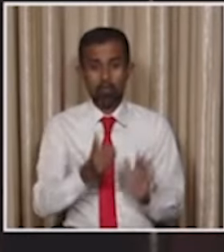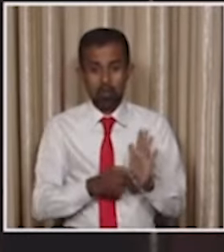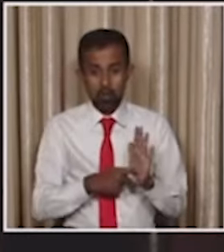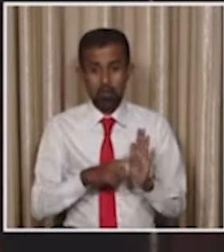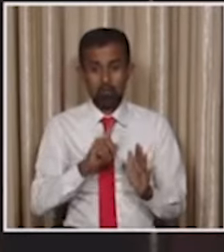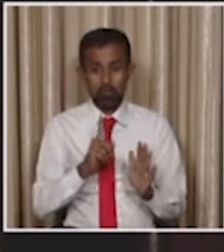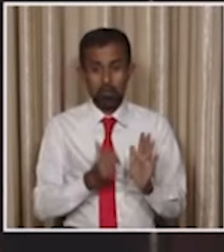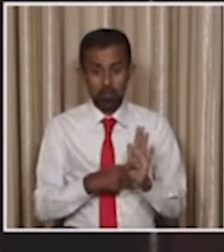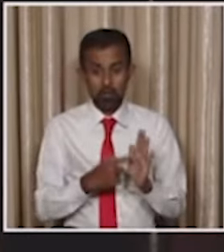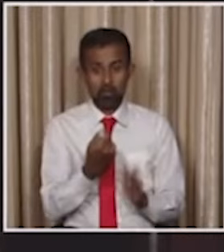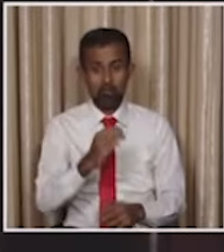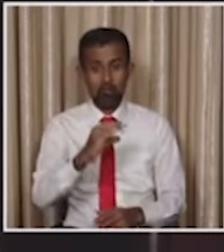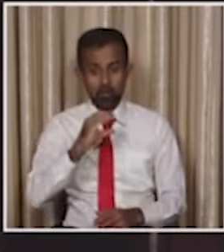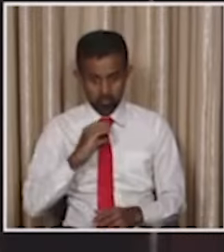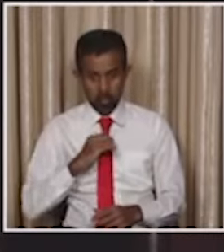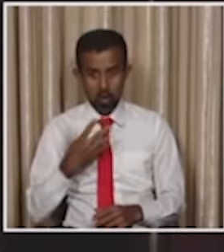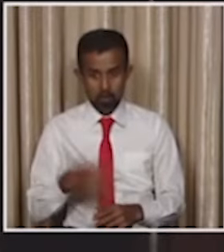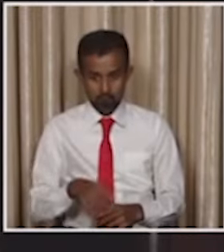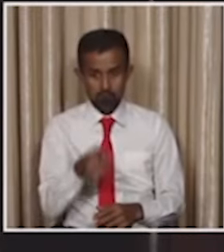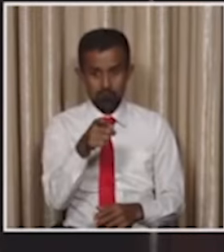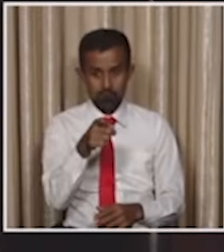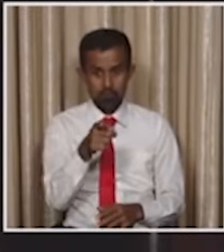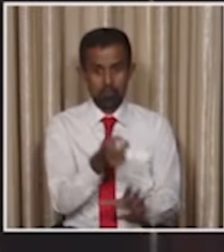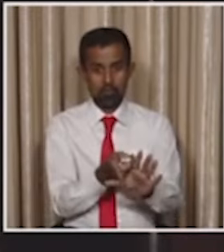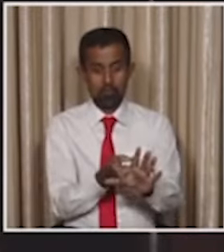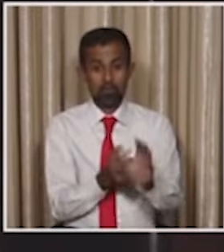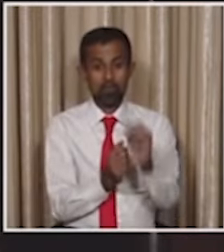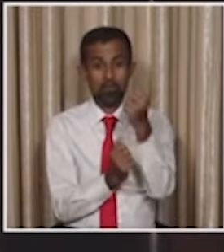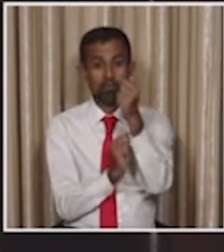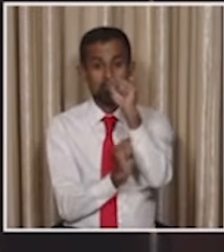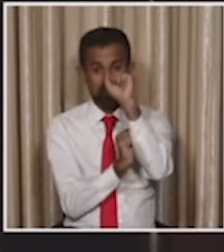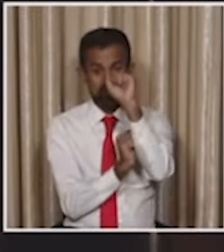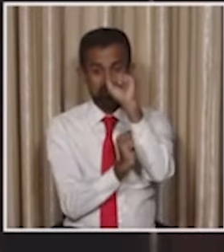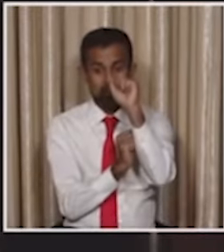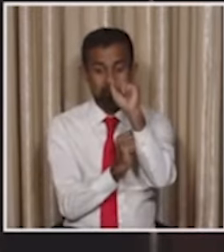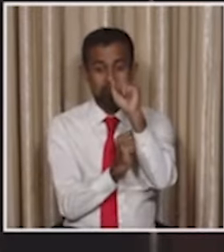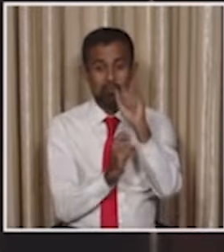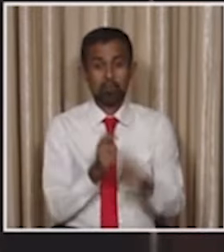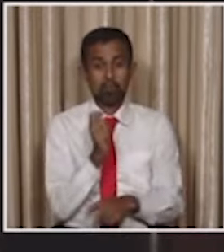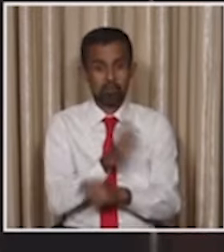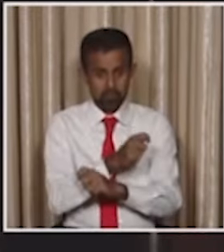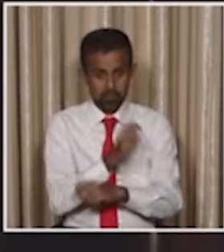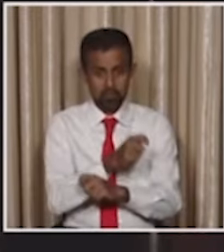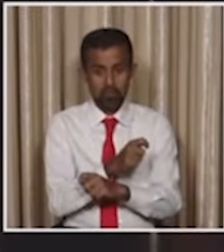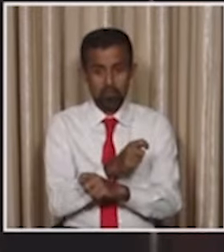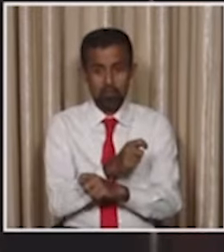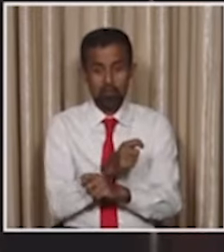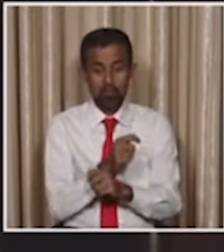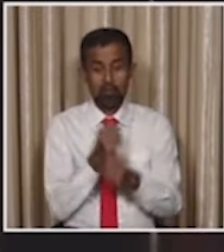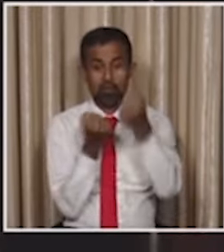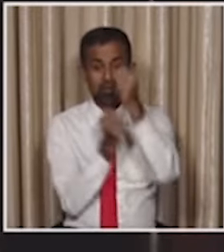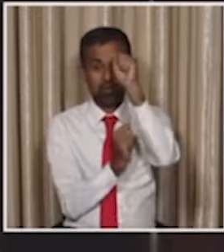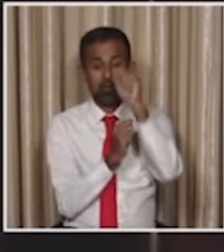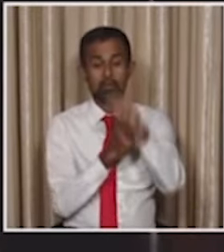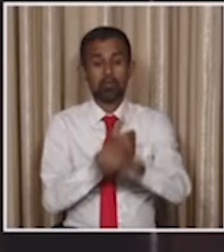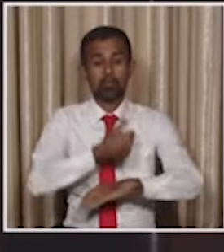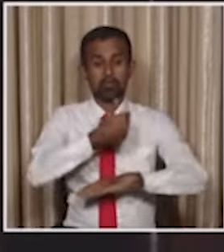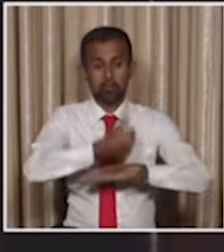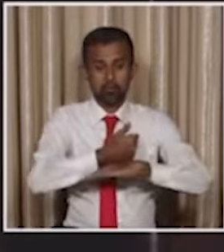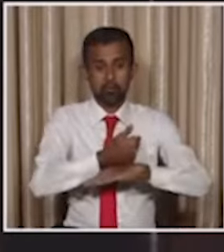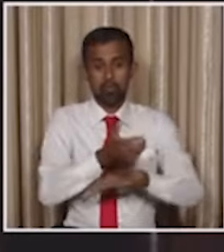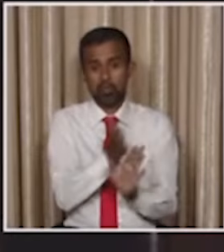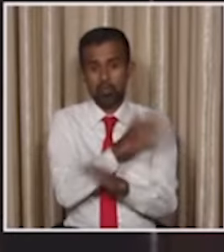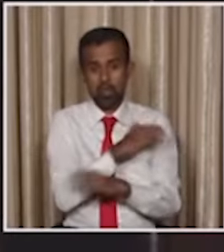වලින් මුදල් අරන් තියනවා මේ තරුණ සේවා සභාවේ සංගීත ප්‍රසංග හරහා. තරුණ සේවා සභාපතිටයි ඒ